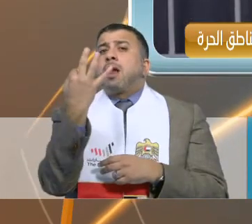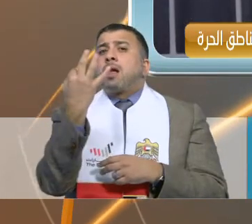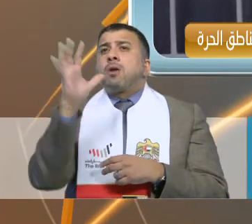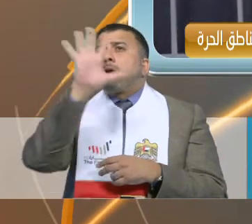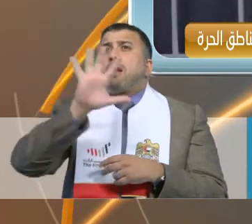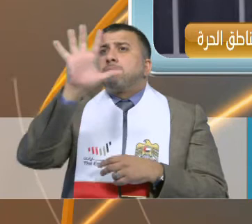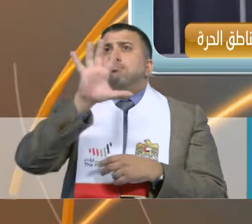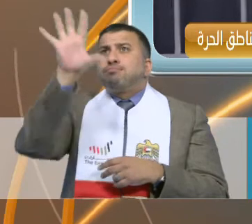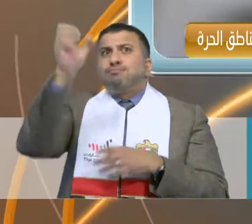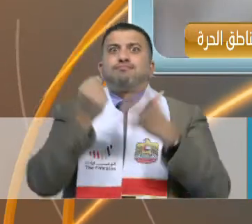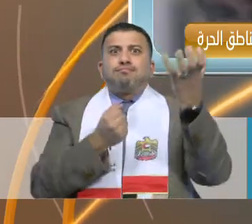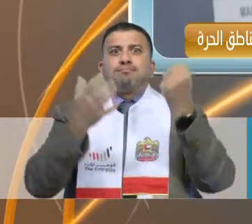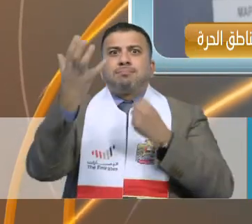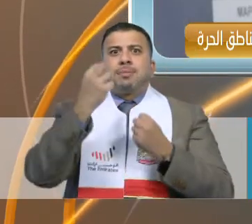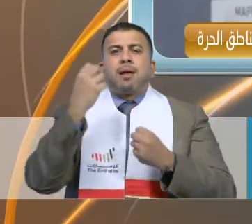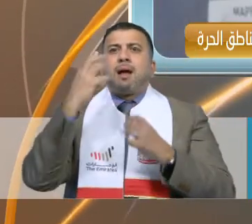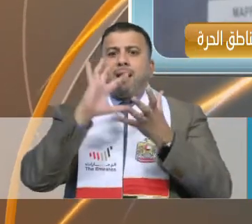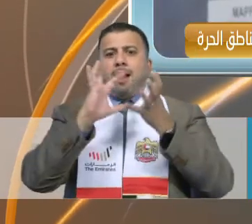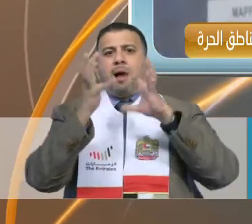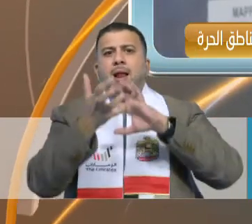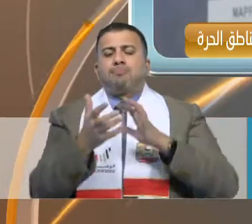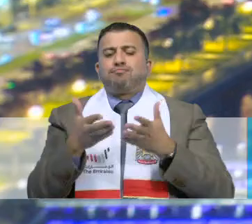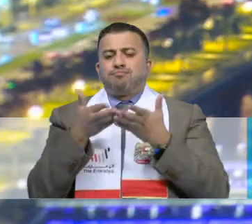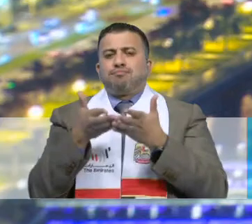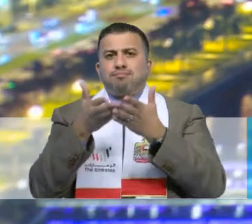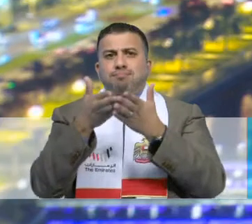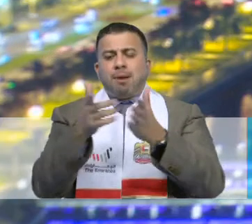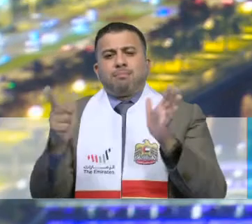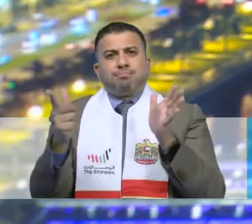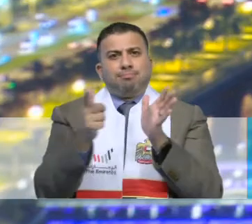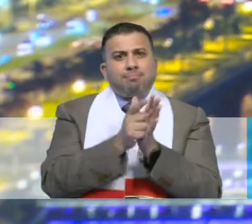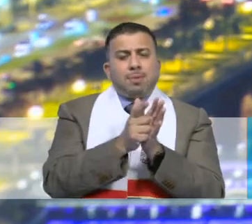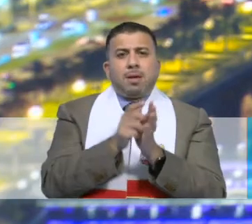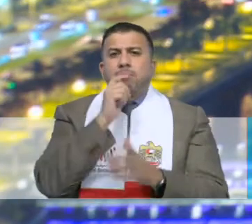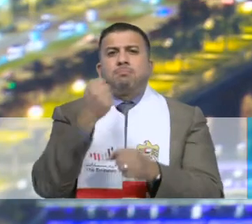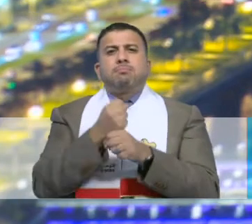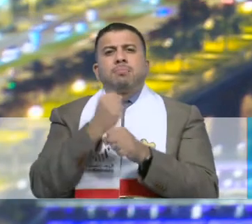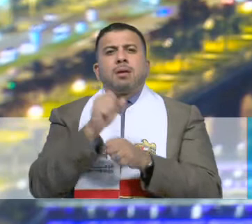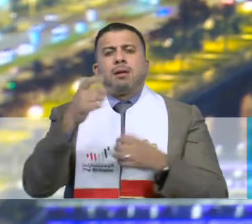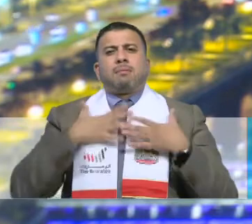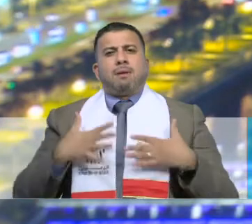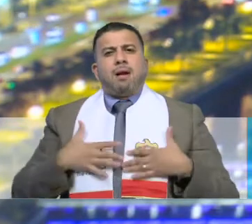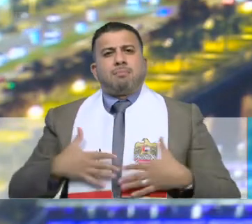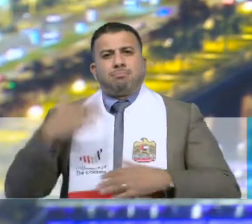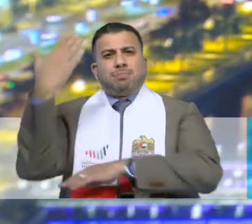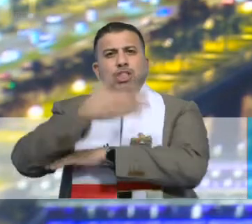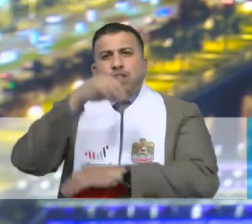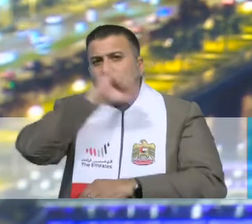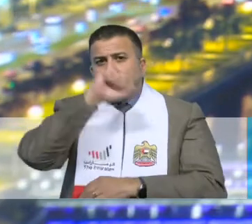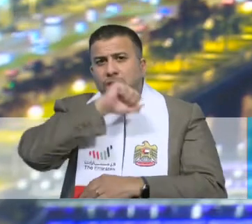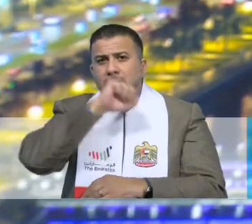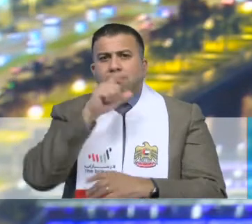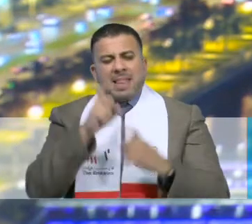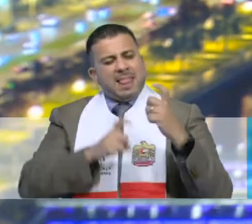على مستوى العالم لمنافذها البرية والبحرية والجنة. نعم، حدثنا عن تطور مستوى الأداء في المنافذ الجمركية بالشارقة ودوره في